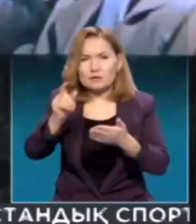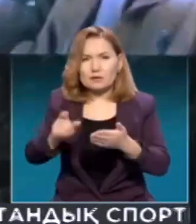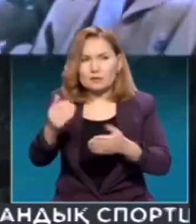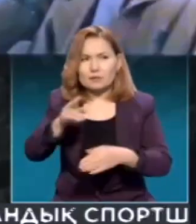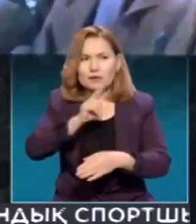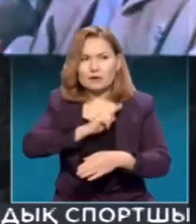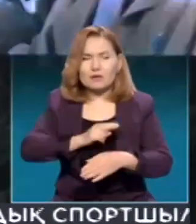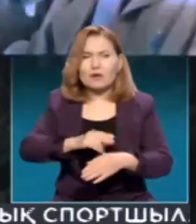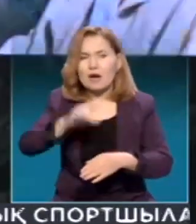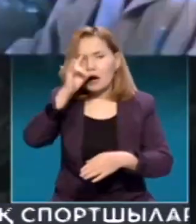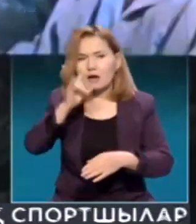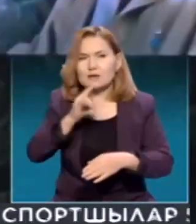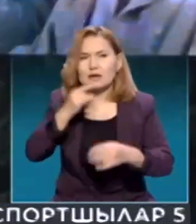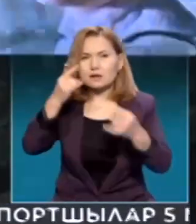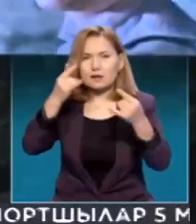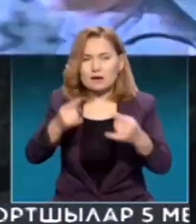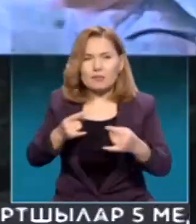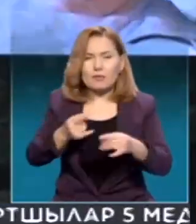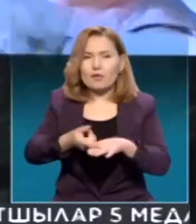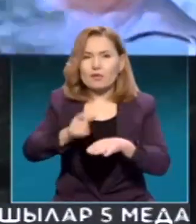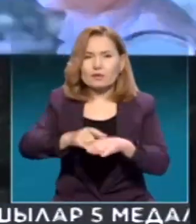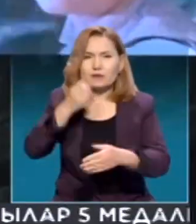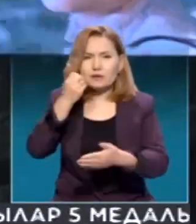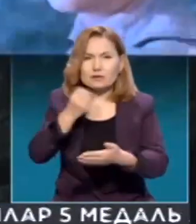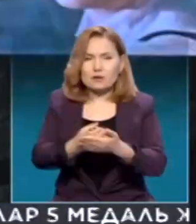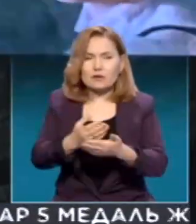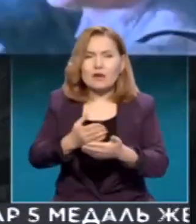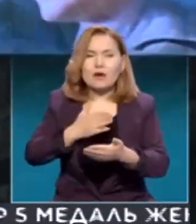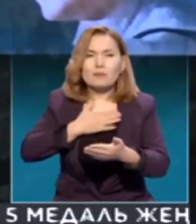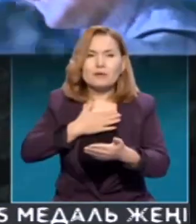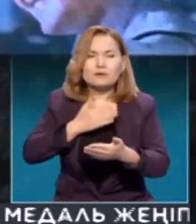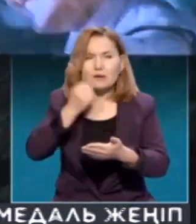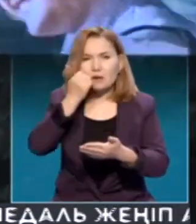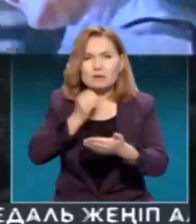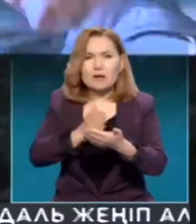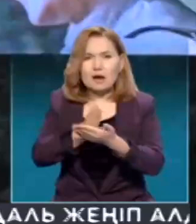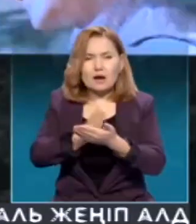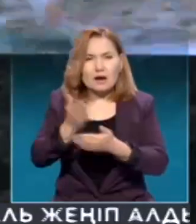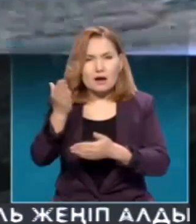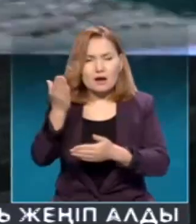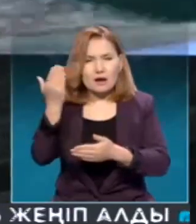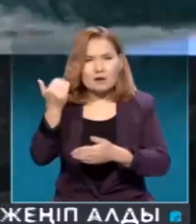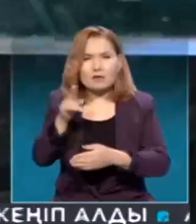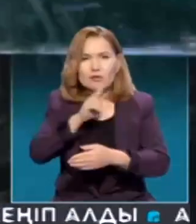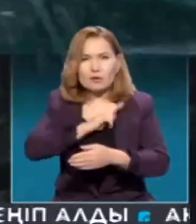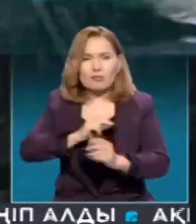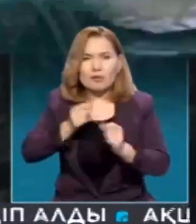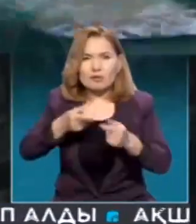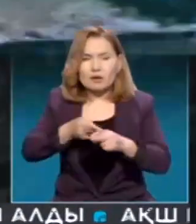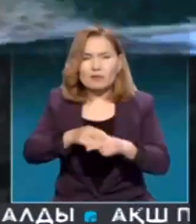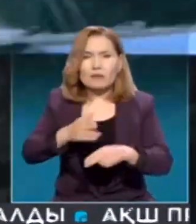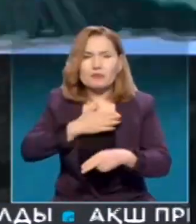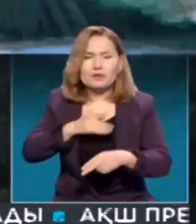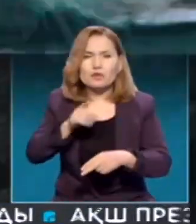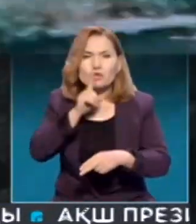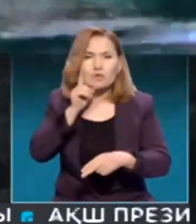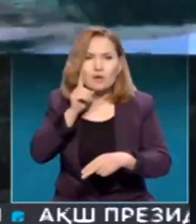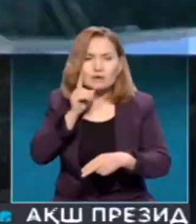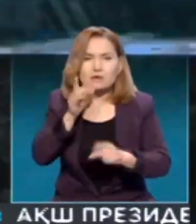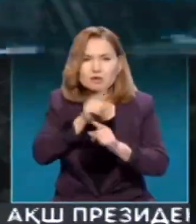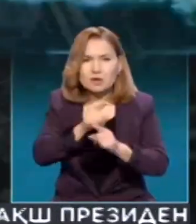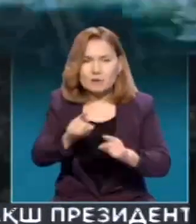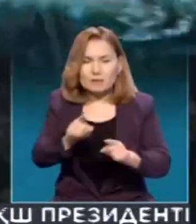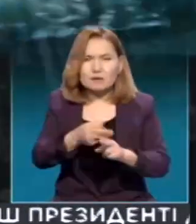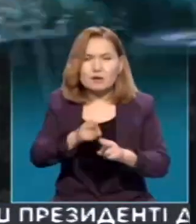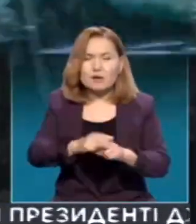өте қымбат. Қазіргі ардагерлер үшін бұл біздің жастық шағымыз, бұл